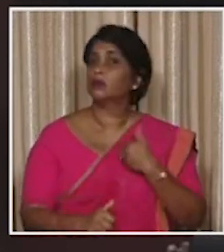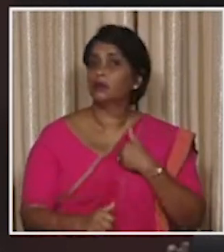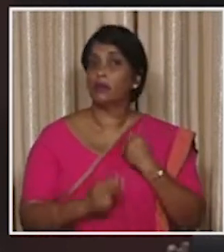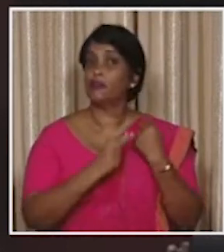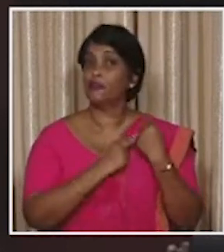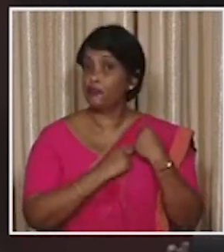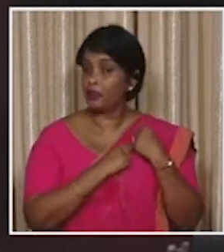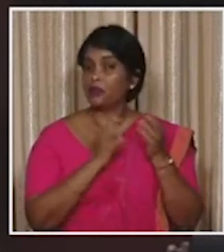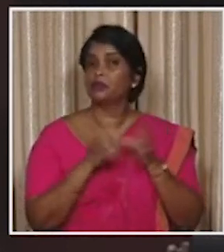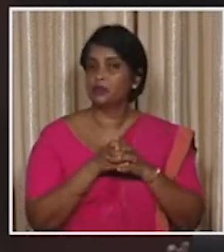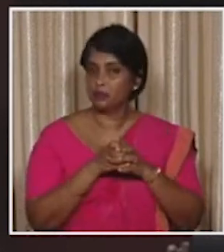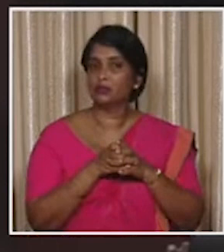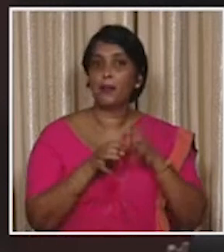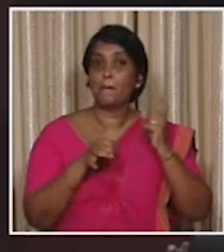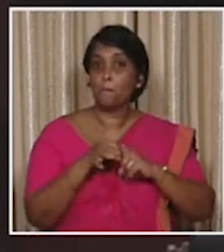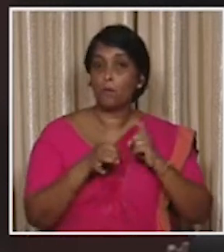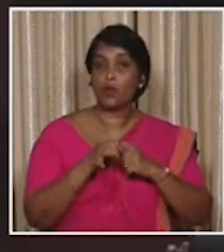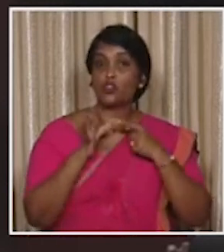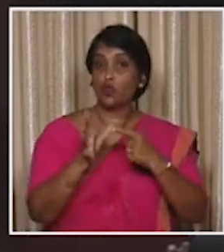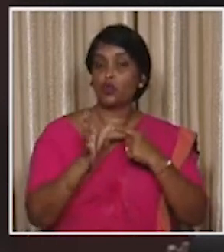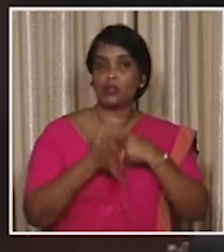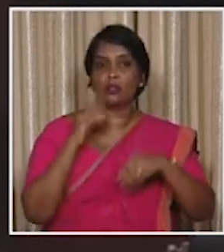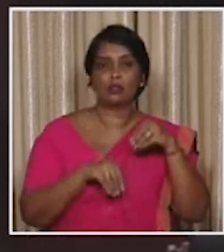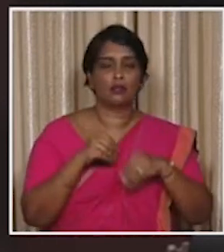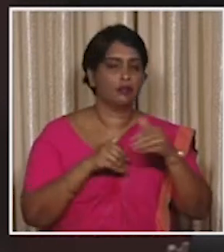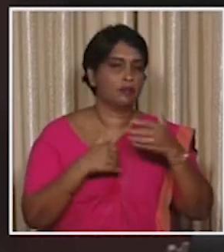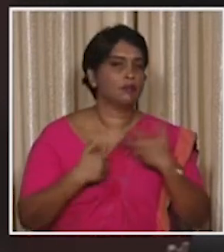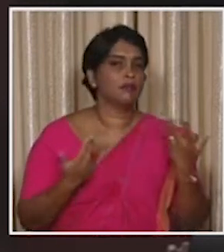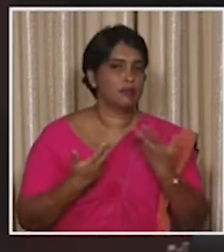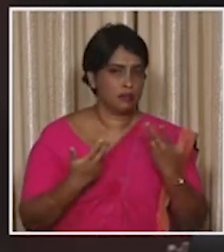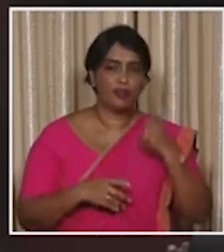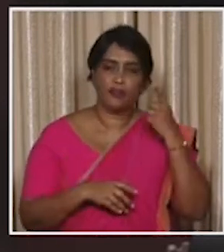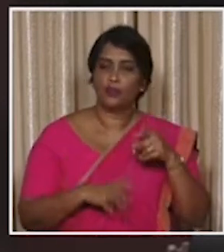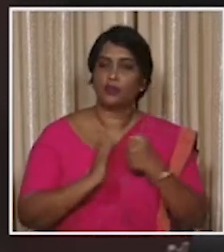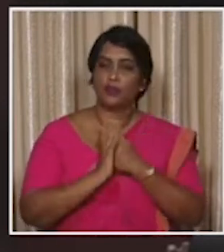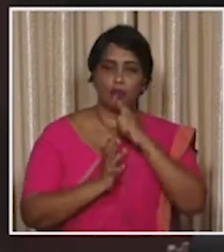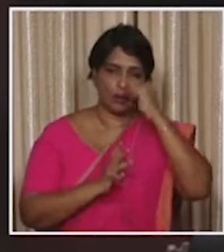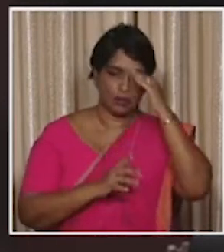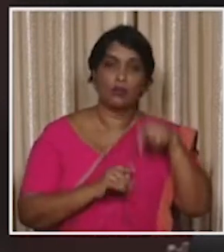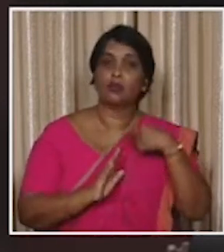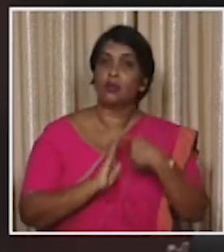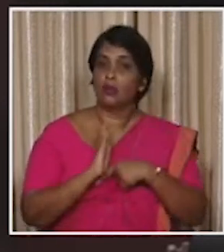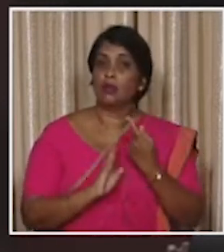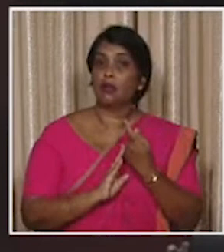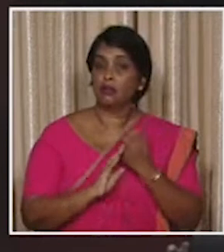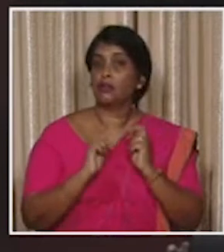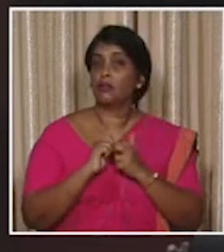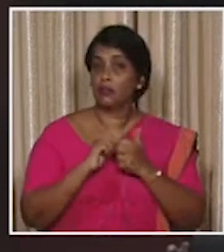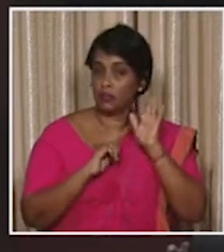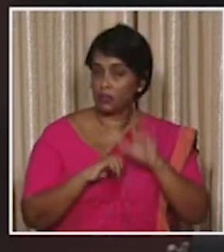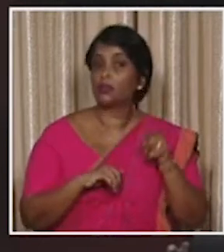වග කියන කණ්ඩායමක් හැටියට ප්‍රශ්නවලට උත්තර දීලා දේශපාලනය කරන්න බෑ. ඒ හින්දා ගරු කතානායකතුමනි මේ රටේ ආර්ථික අර්බුදය